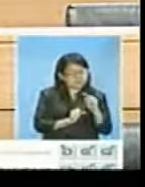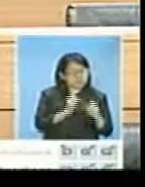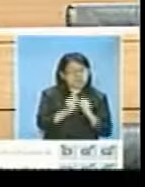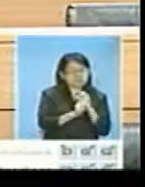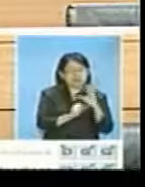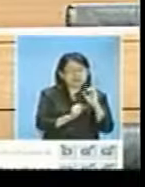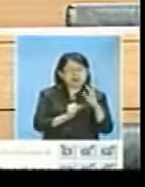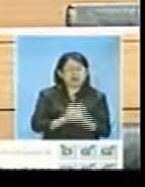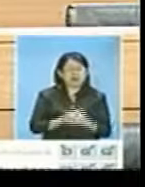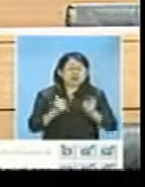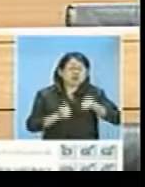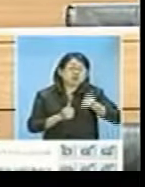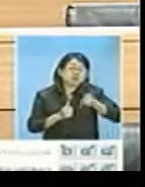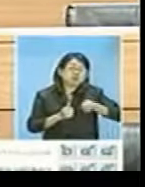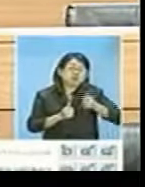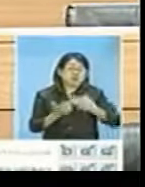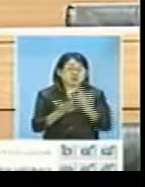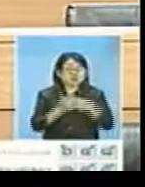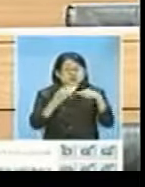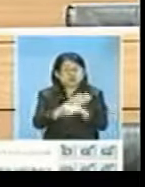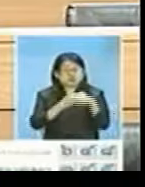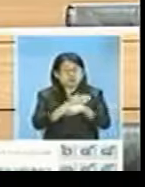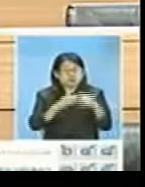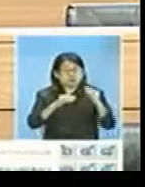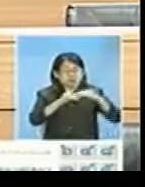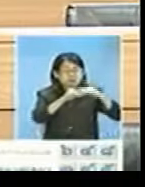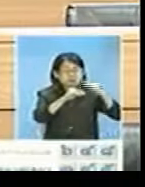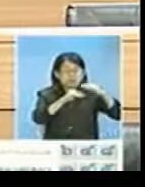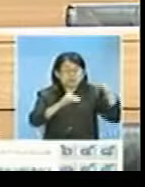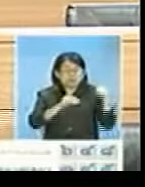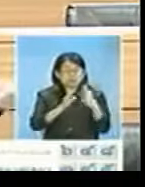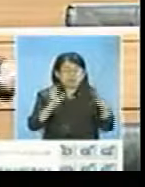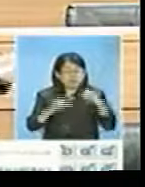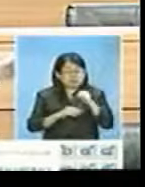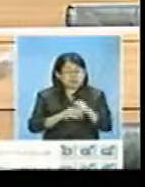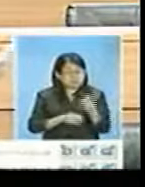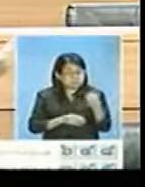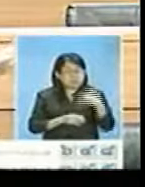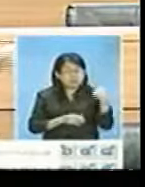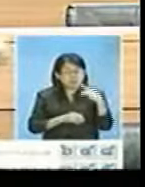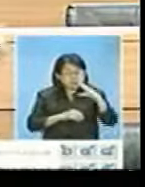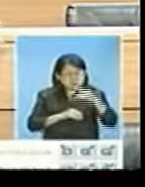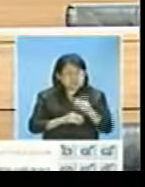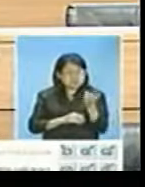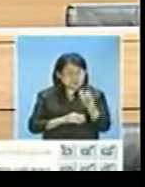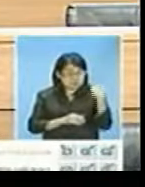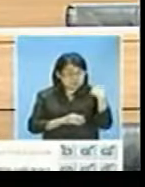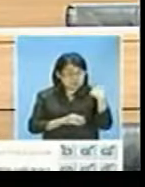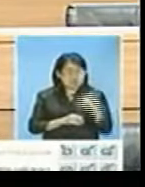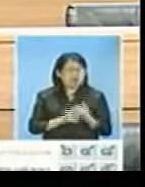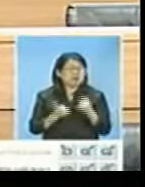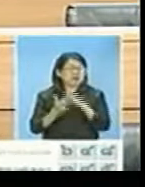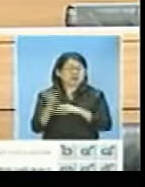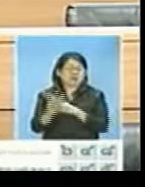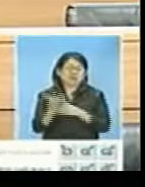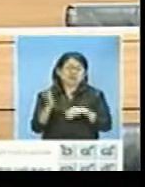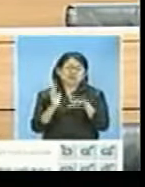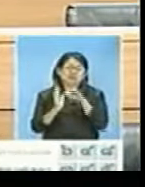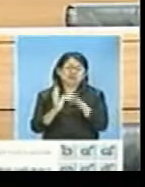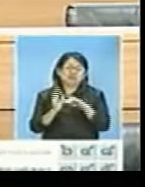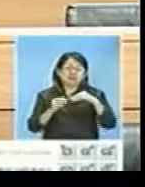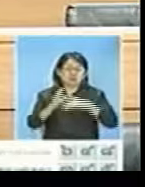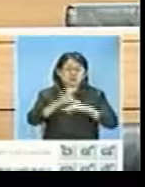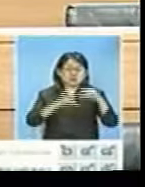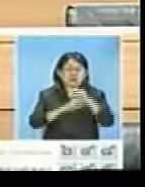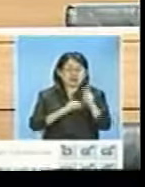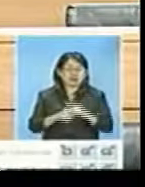คอร์รัปชันมันยังมากไหมท่านประธานใครบอกผมดิว่าการทุจริตมันน้อยลงแสดงว่ายุทธศาสตร์ที่เขาทำอยู่เนี่ยยังไม่บรรลุผ